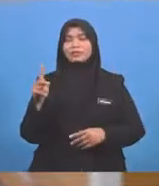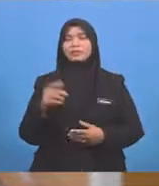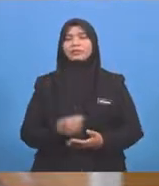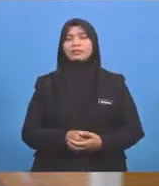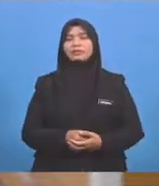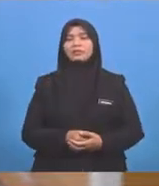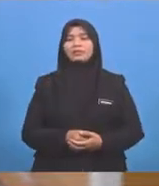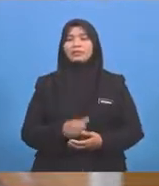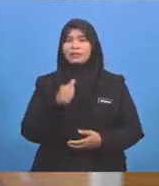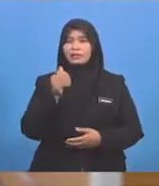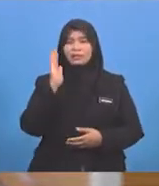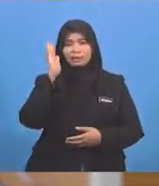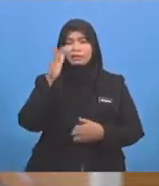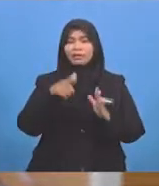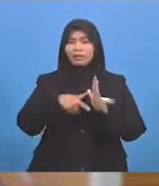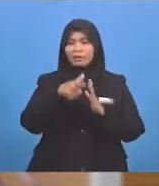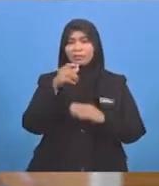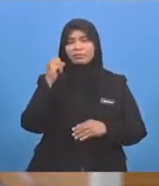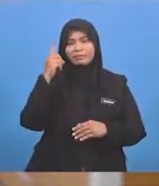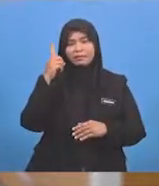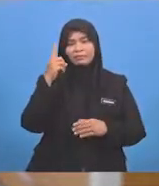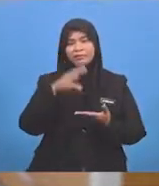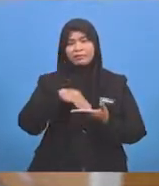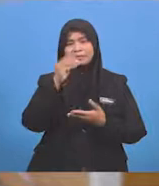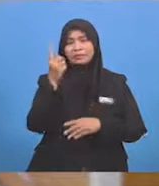akan lebih faham tentang pelajaran hari ini.